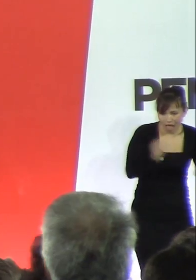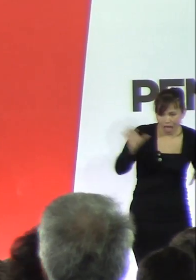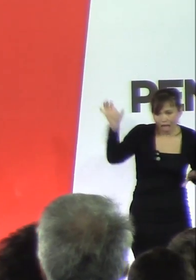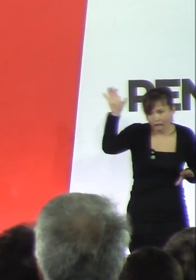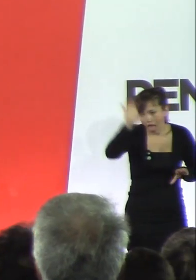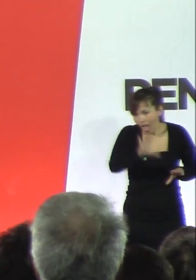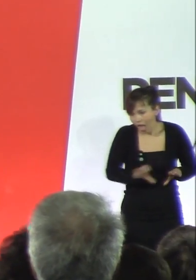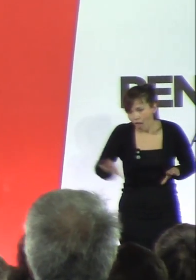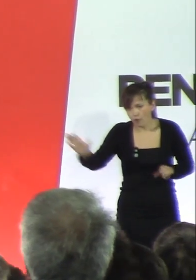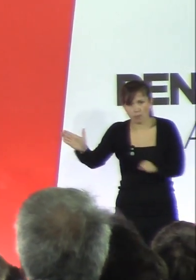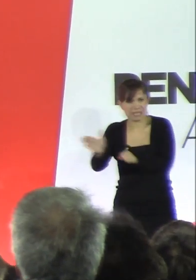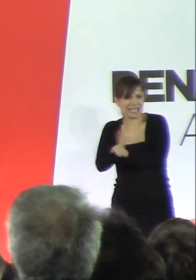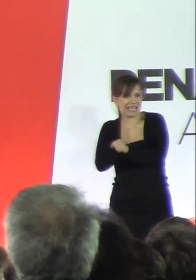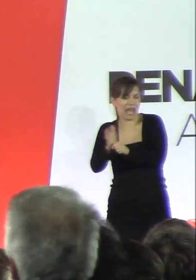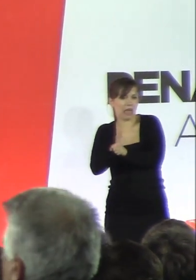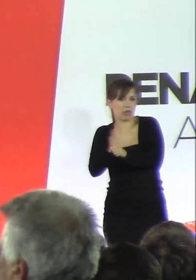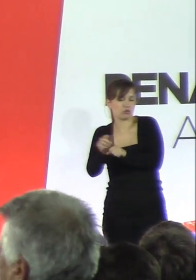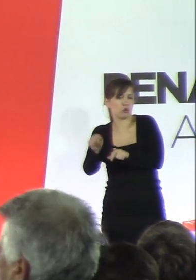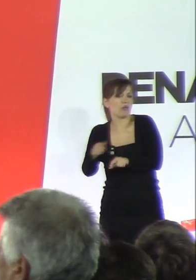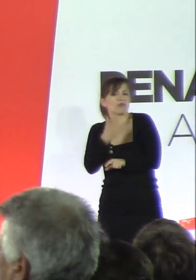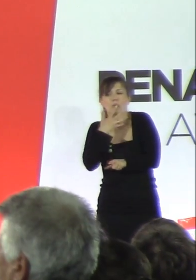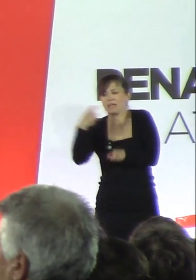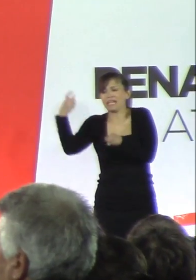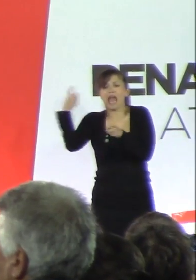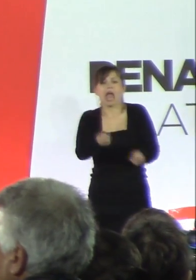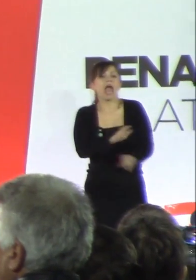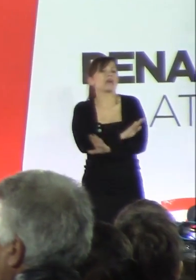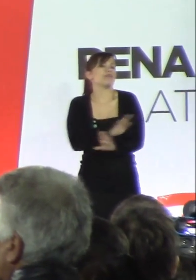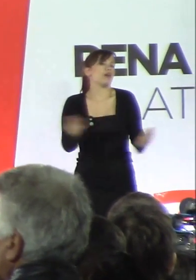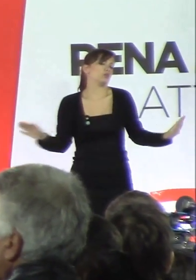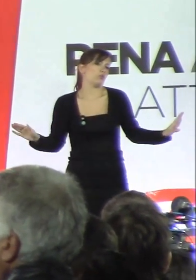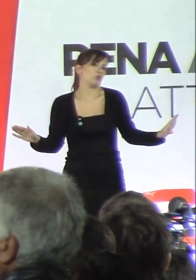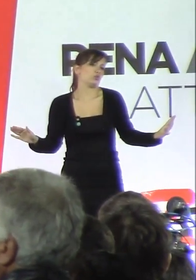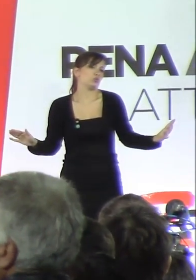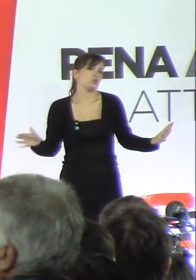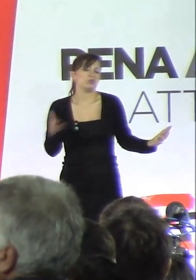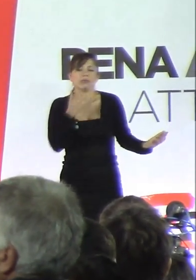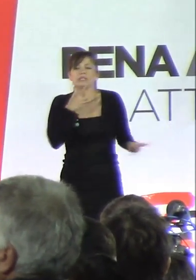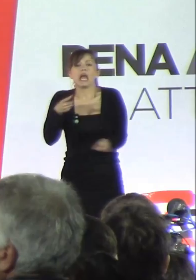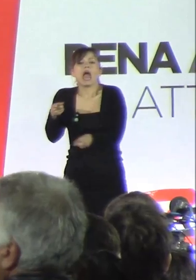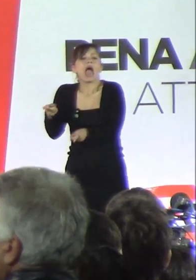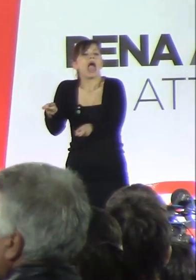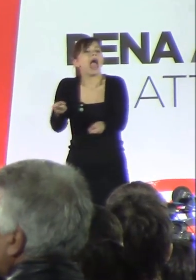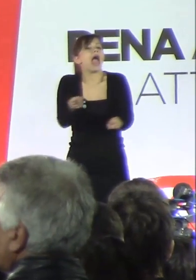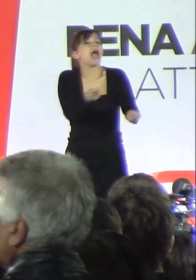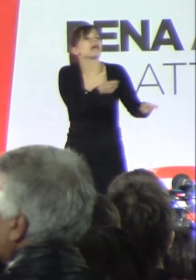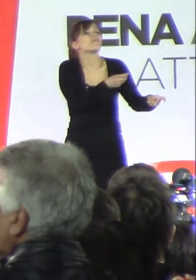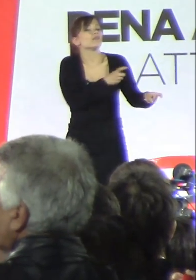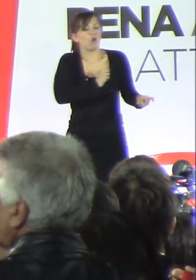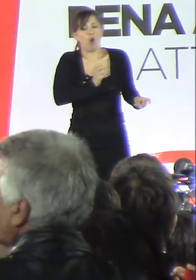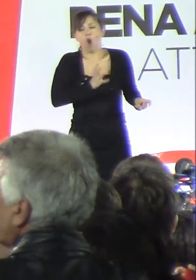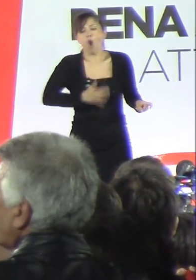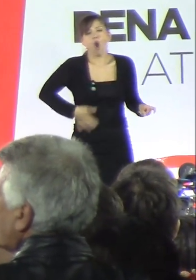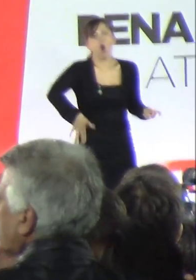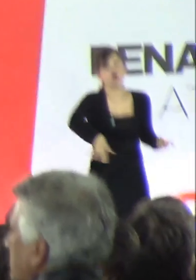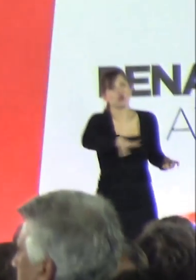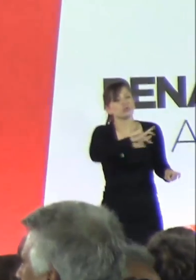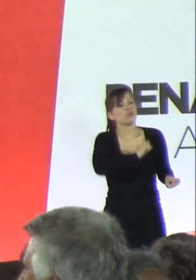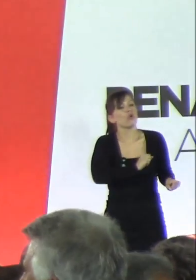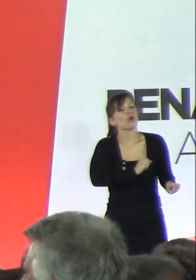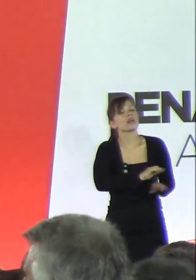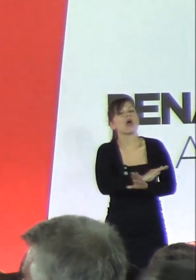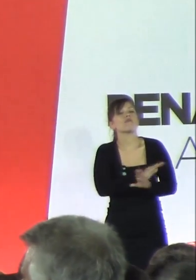δεν ήταν τίποτα άλλο από μια εκβιαστική απειλή που μεθόδευσαν ώστε να τεθεί ως κυρίαρχο